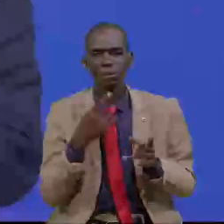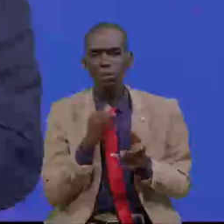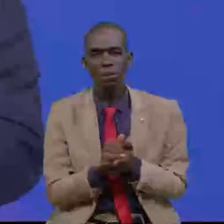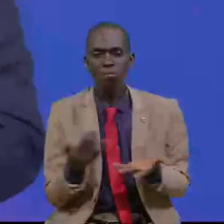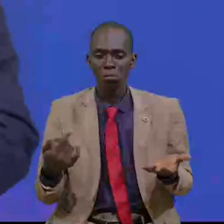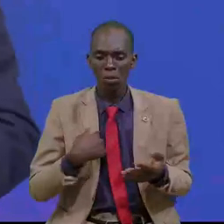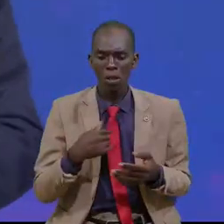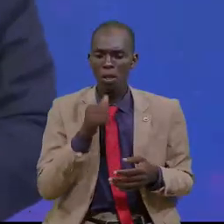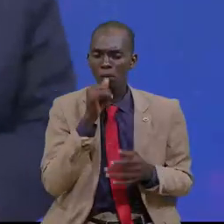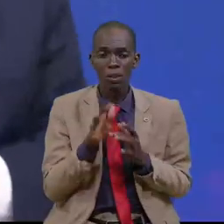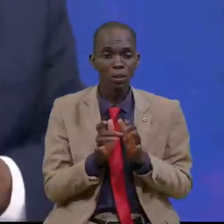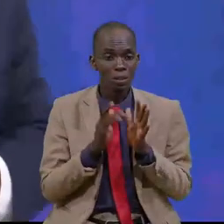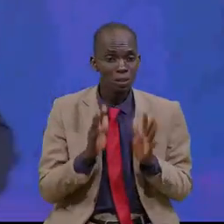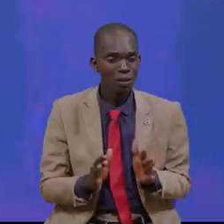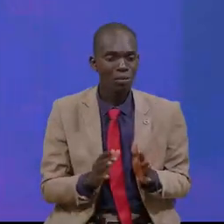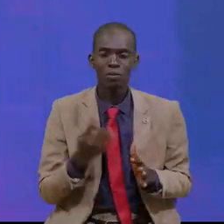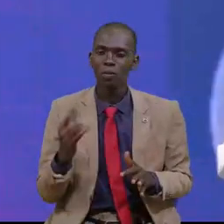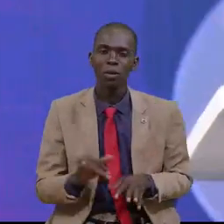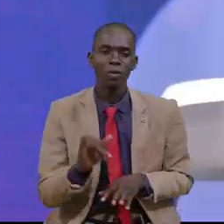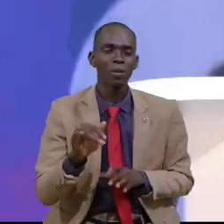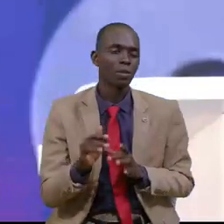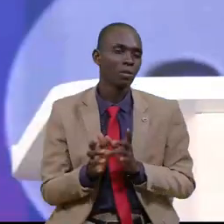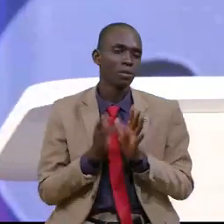de condition, je suis chrétien, oh